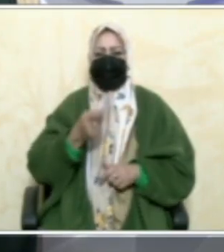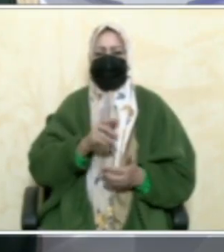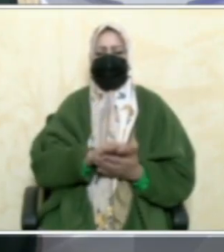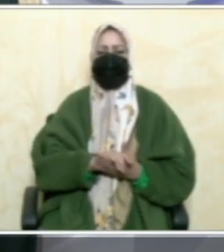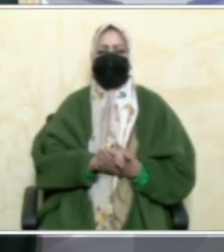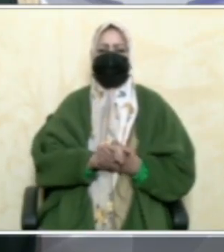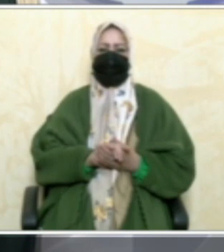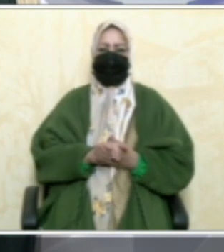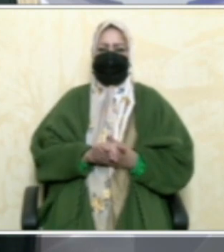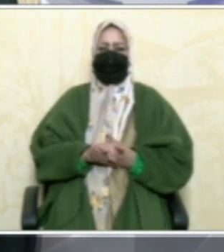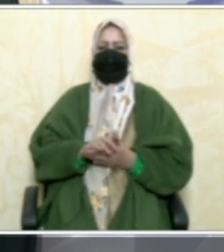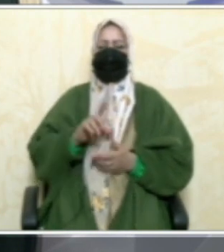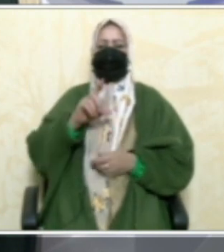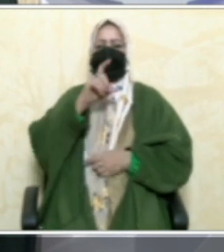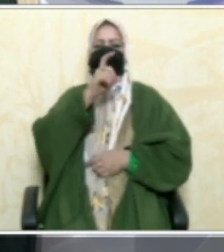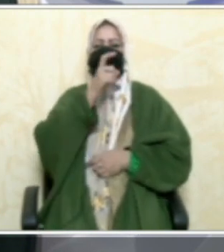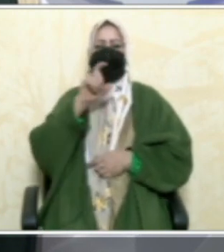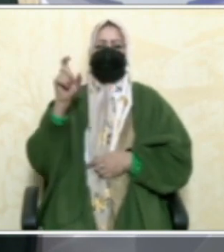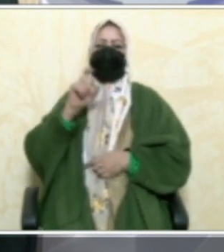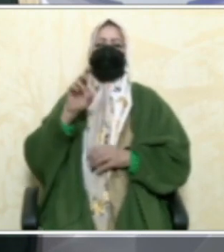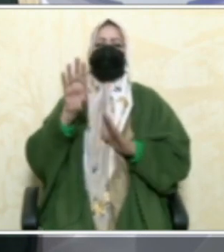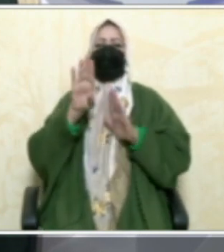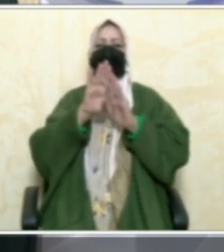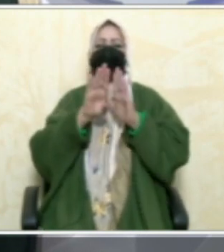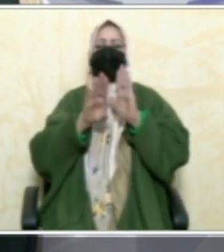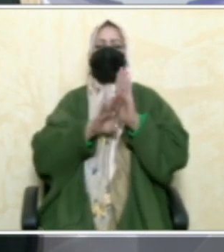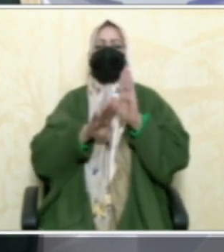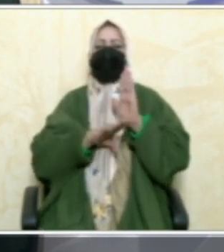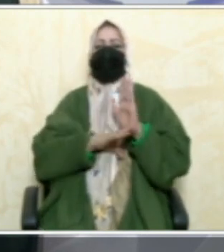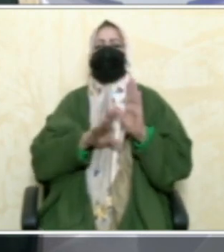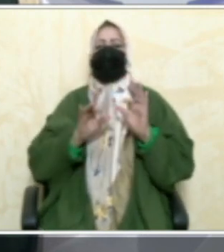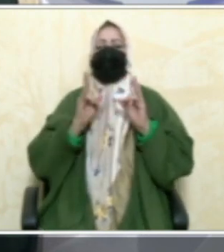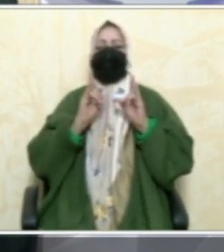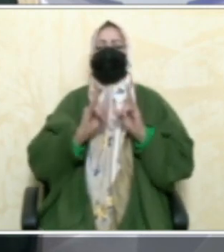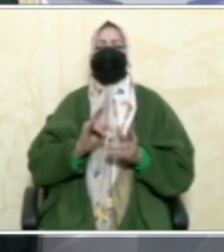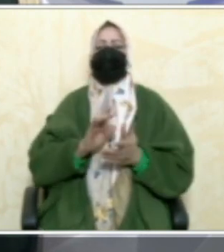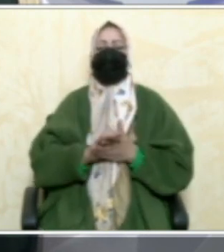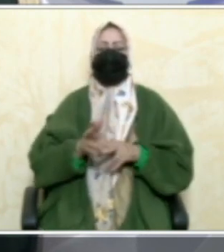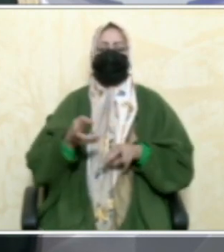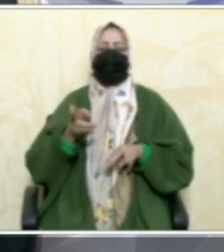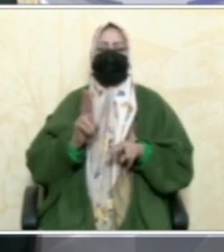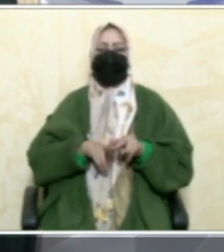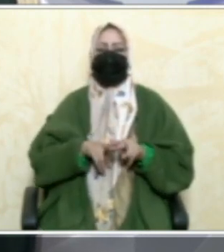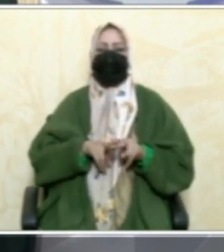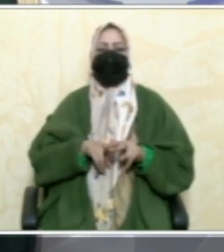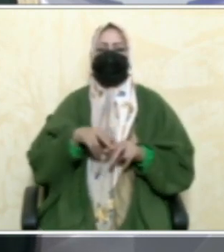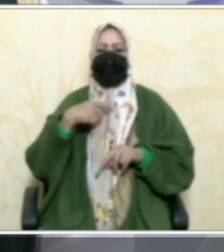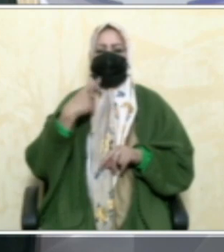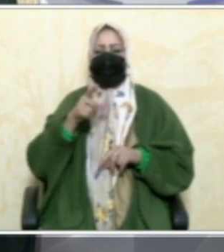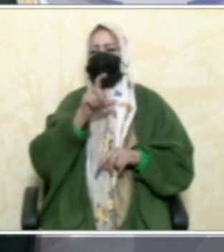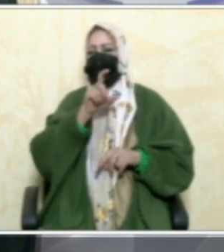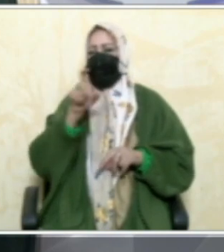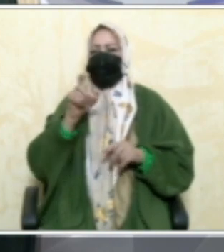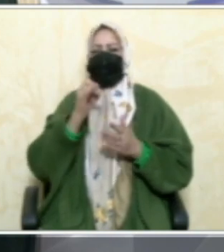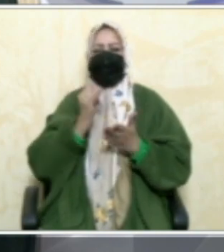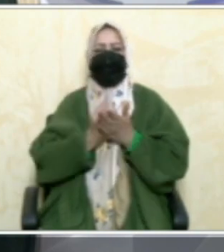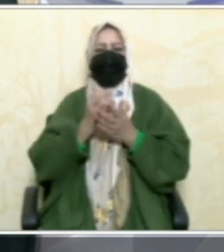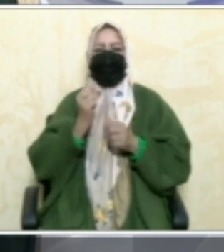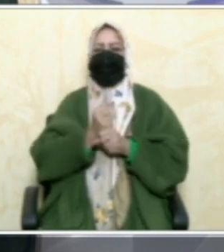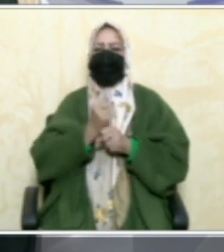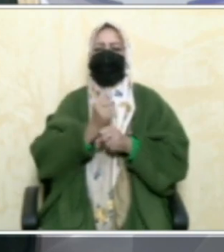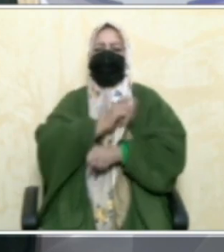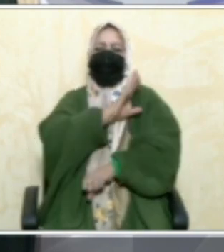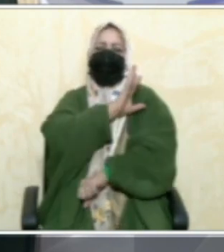كافيا، وذكرنا ذلك أكثر من مرة، وقلت أن ما يستطيع أن يفعله